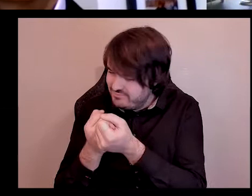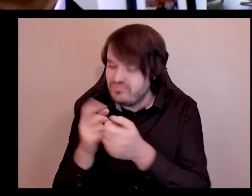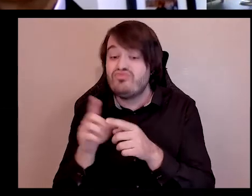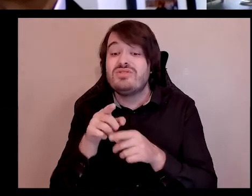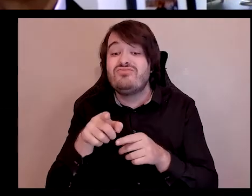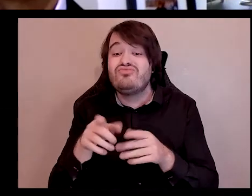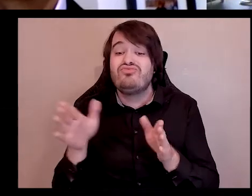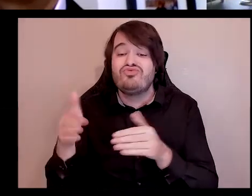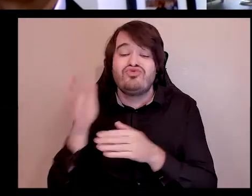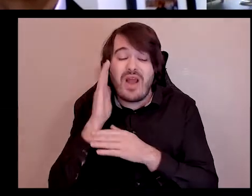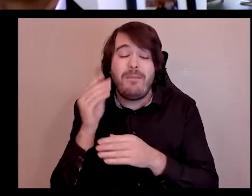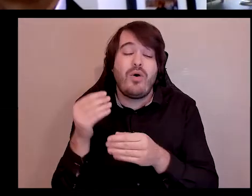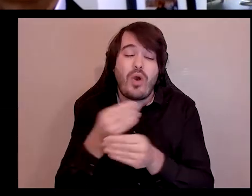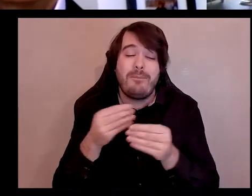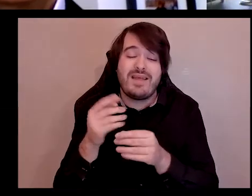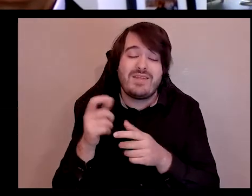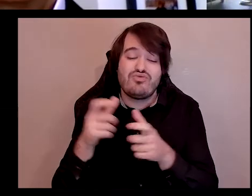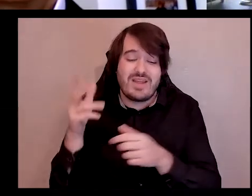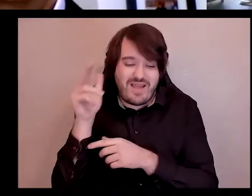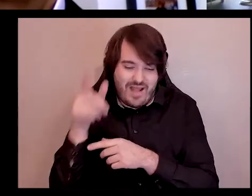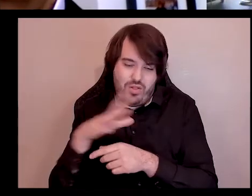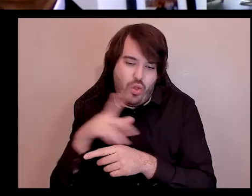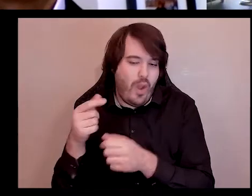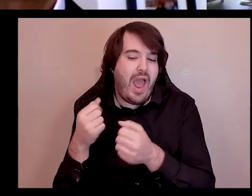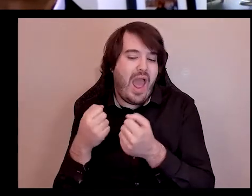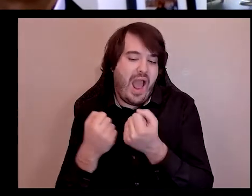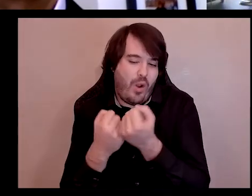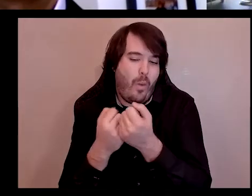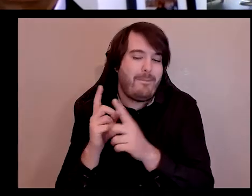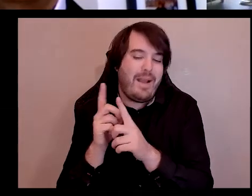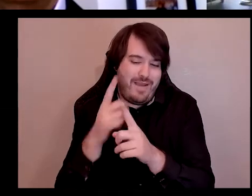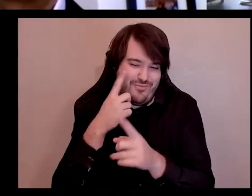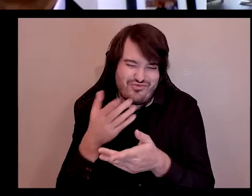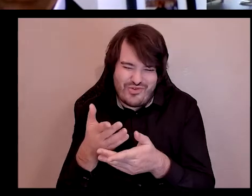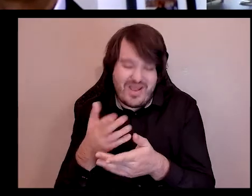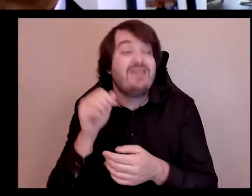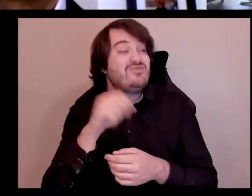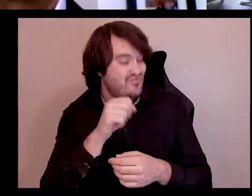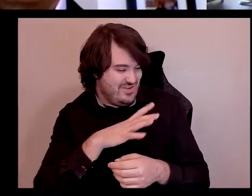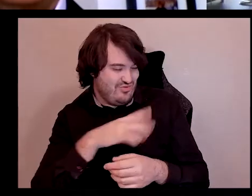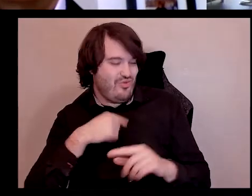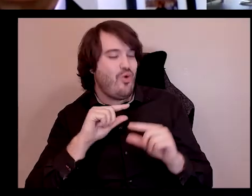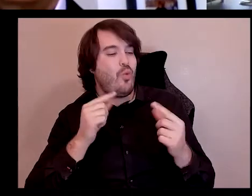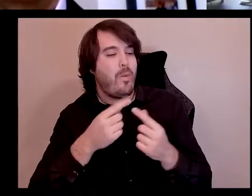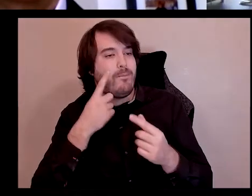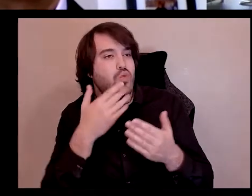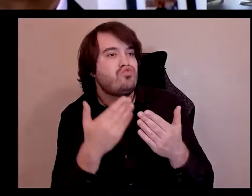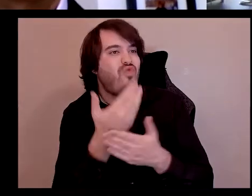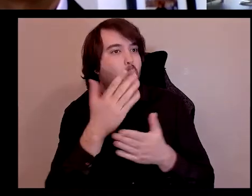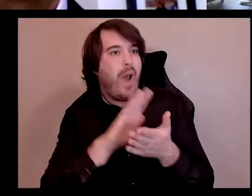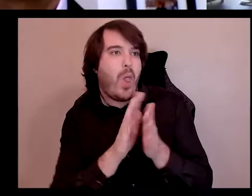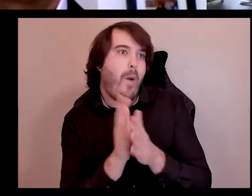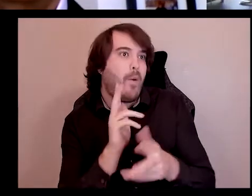gens qui choisissent d'être travailleur autonome. Et je pense que vous offrez, vous aussi, à la Chambre de commerce et d'industrie de Laval, un